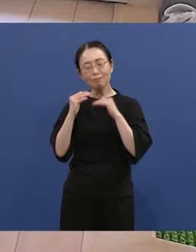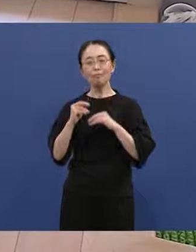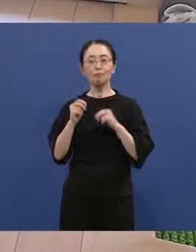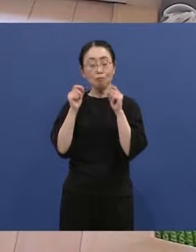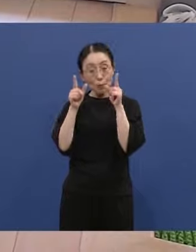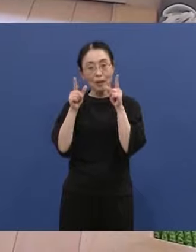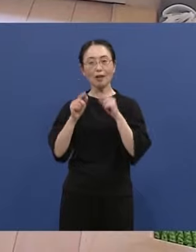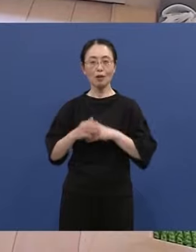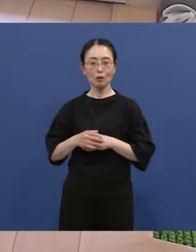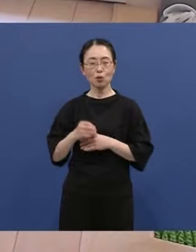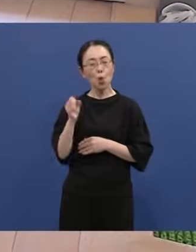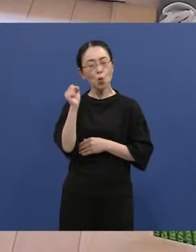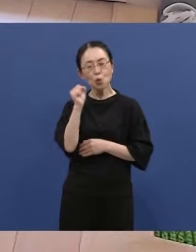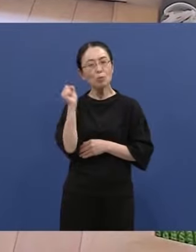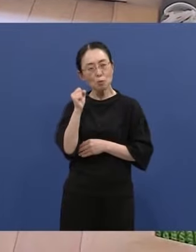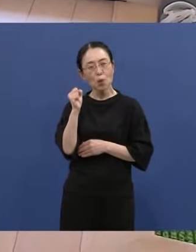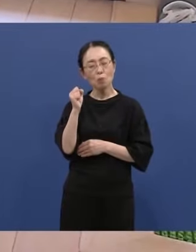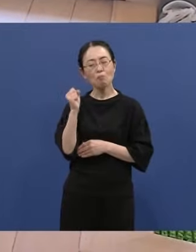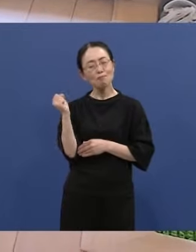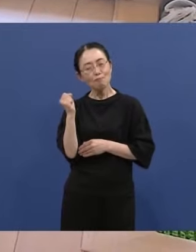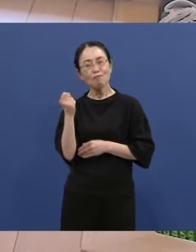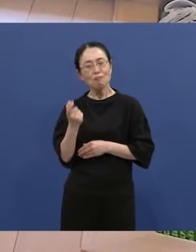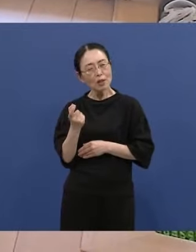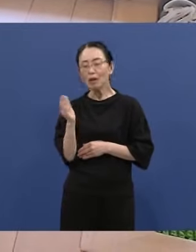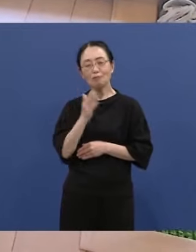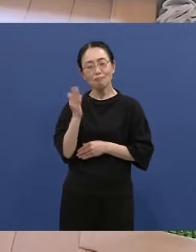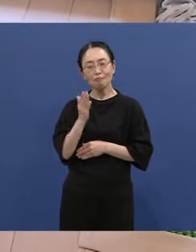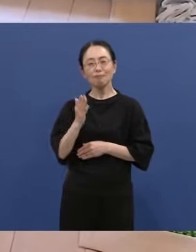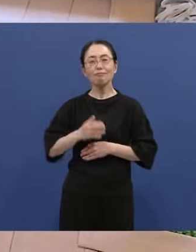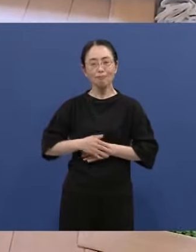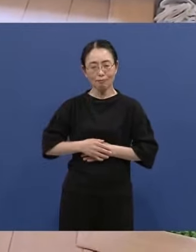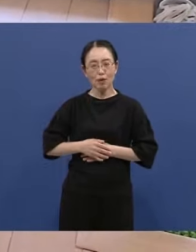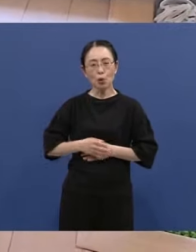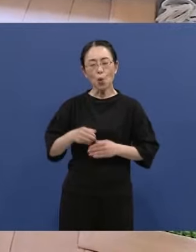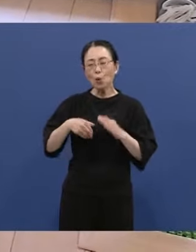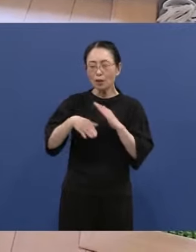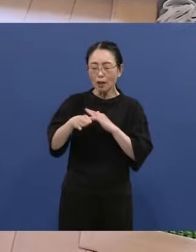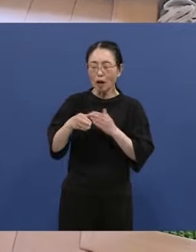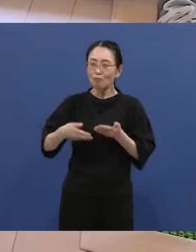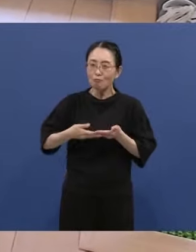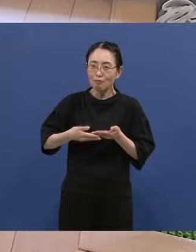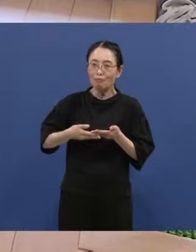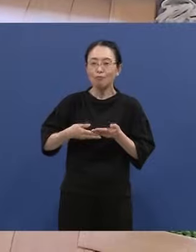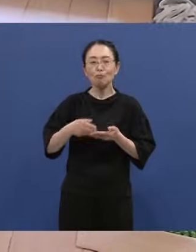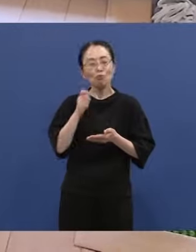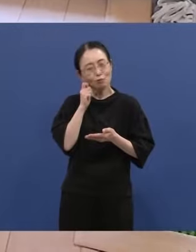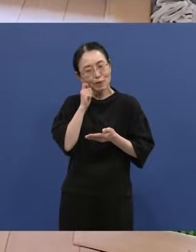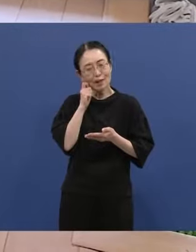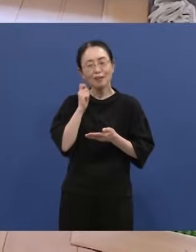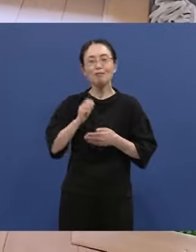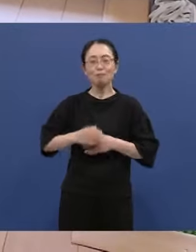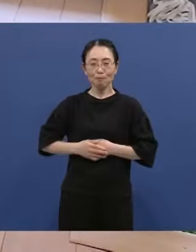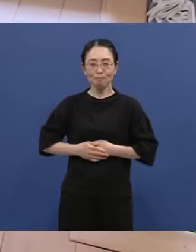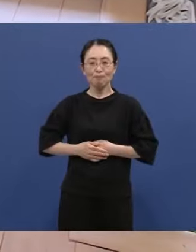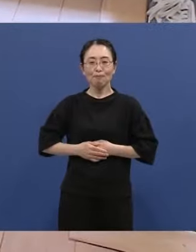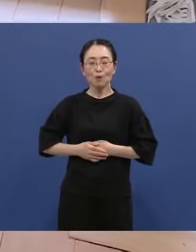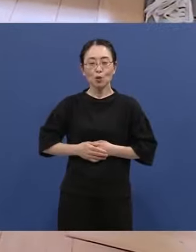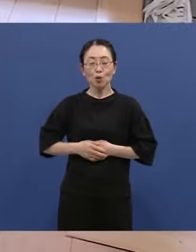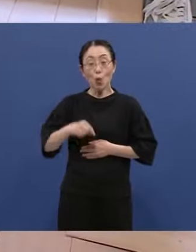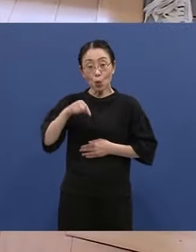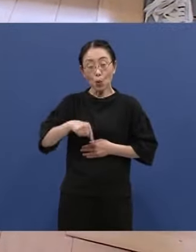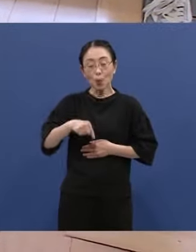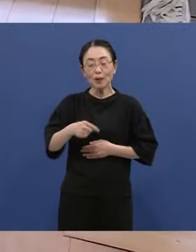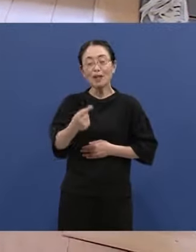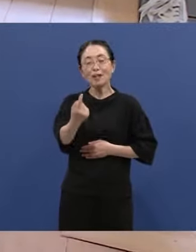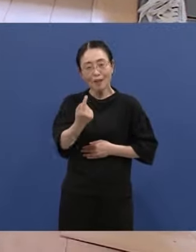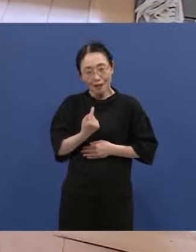か、首も座ってないので連れてそんなに外で歩いてっていう感じもできなかったんで、こちらに来させ